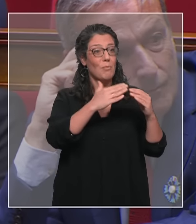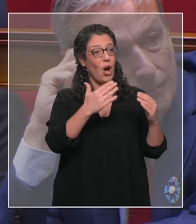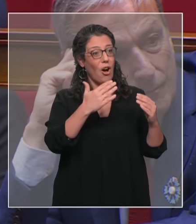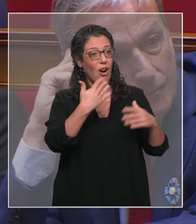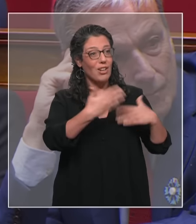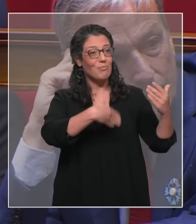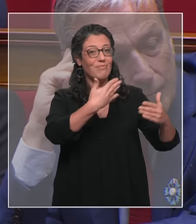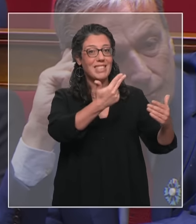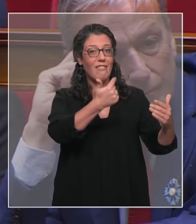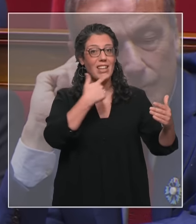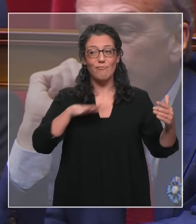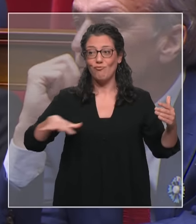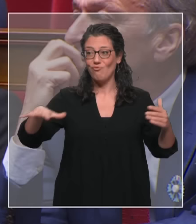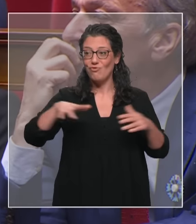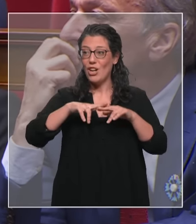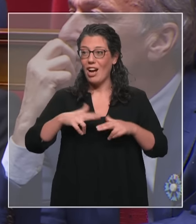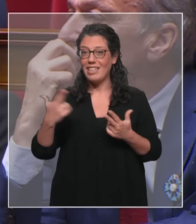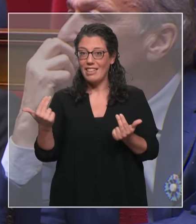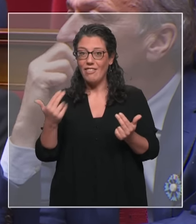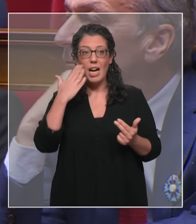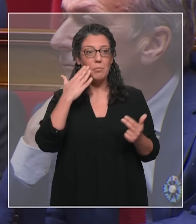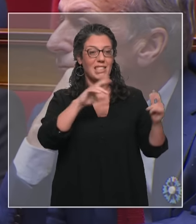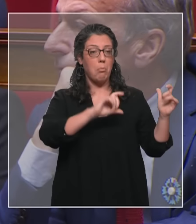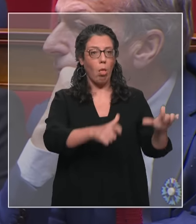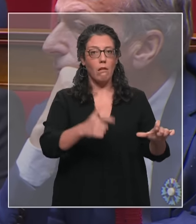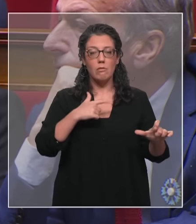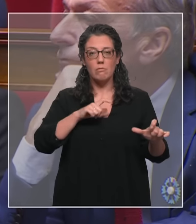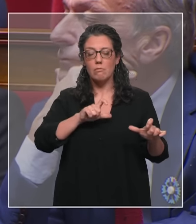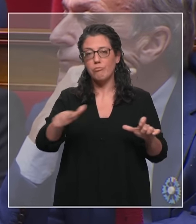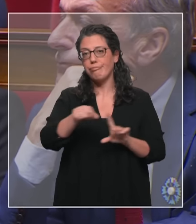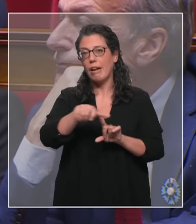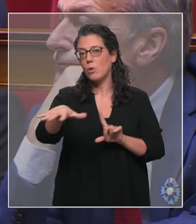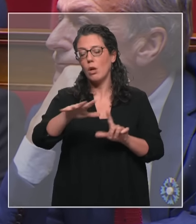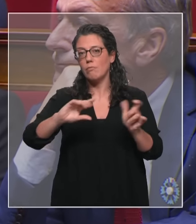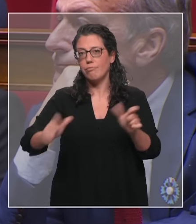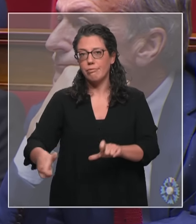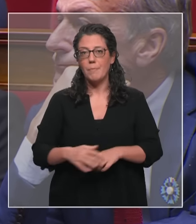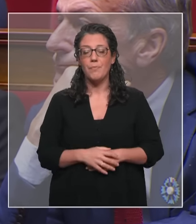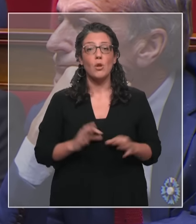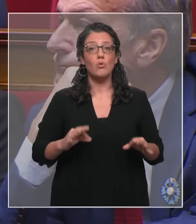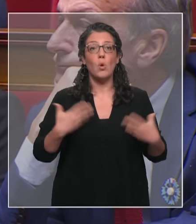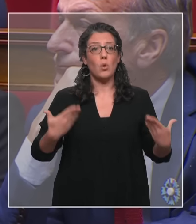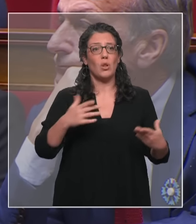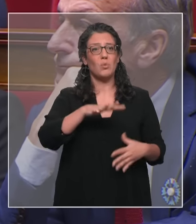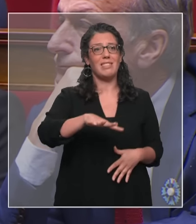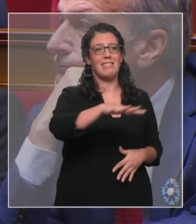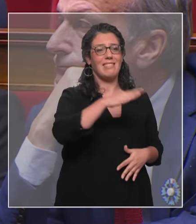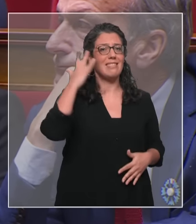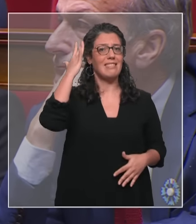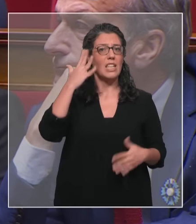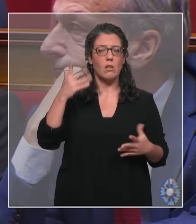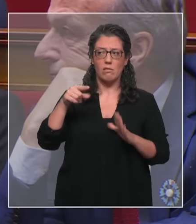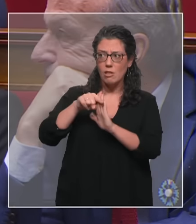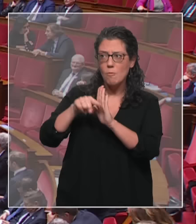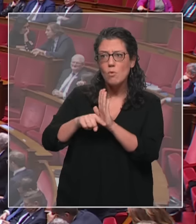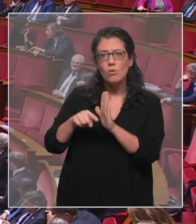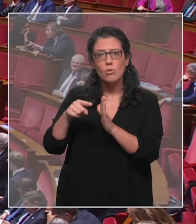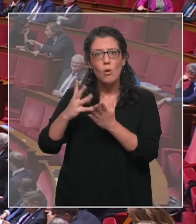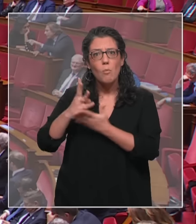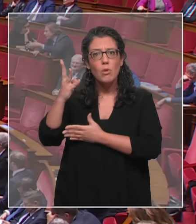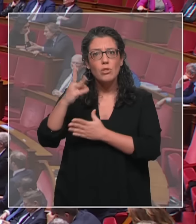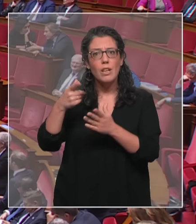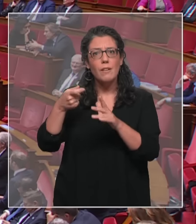va plus, c'est inquiétant. En ce moment, bien sûr, ce qui est au cœur des préoccupations, ce sont certaines mesures du projet de loi de finances pour